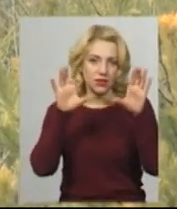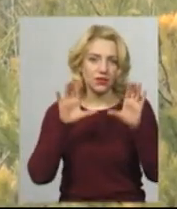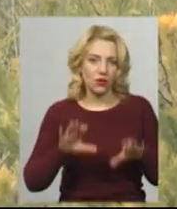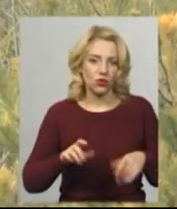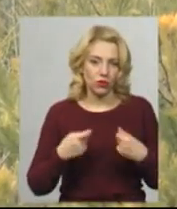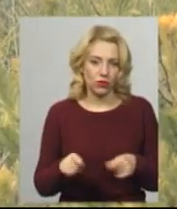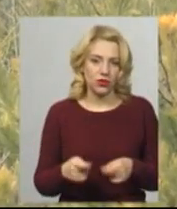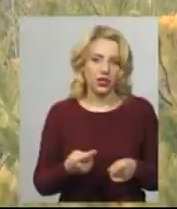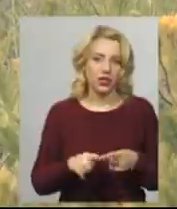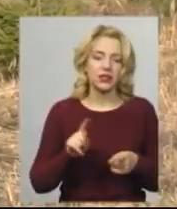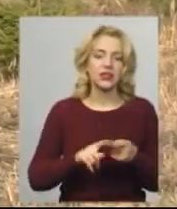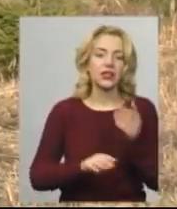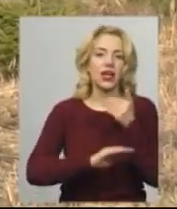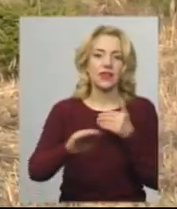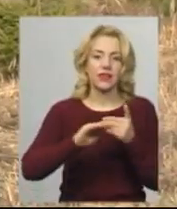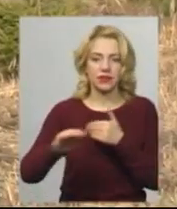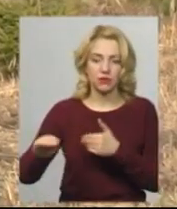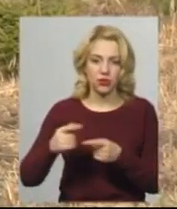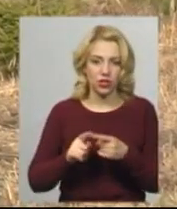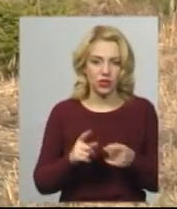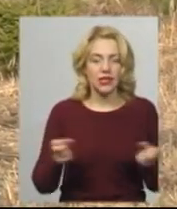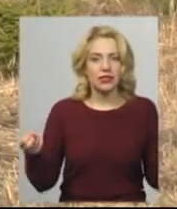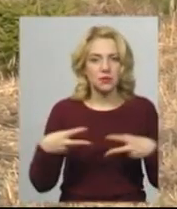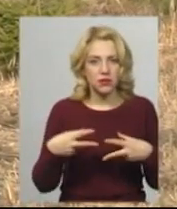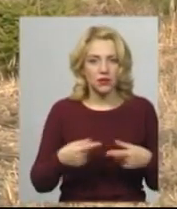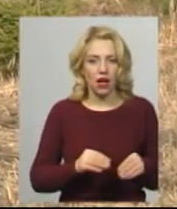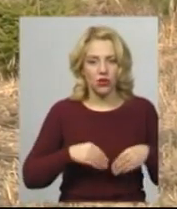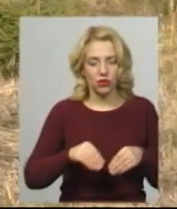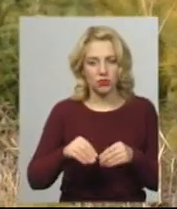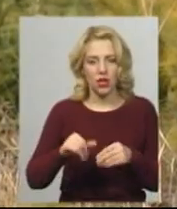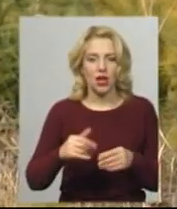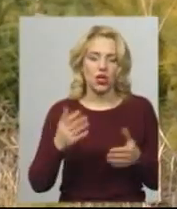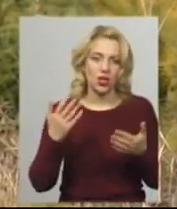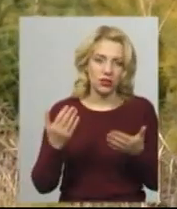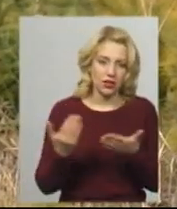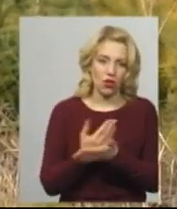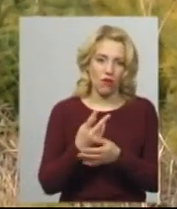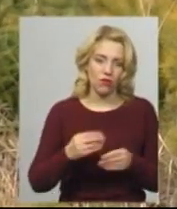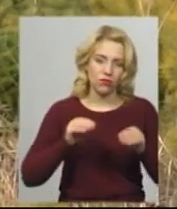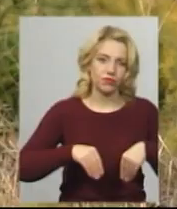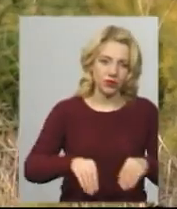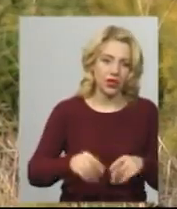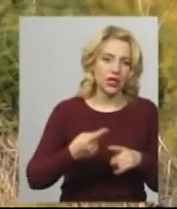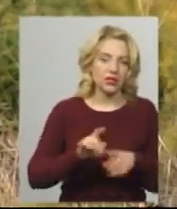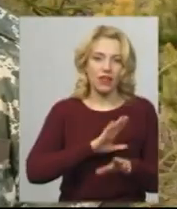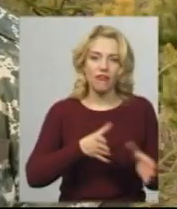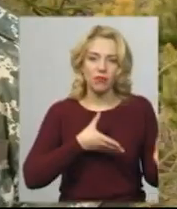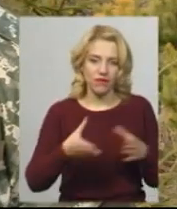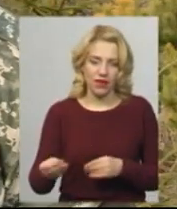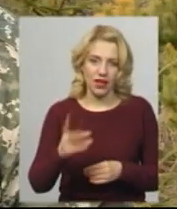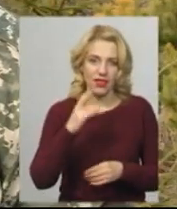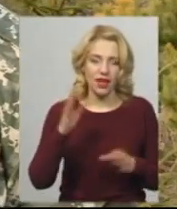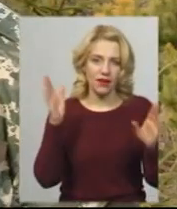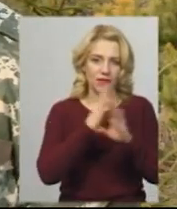Ялинки вирощують на спеціальних плантаціях, де їх періодично вирубують та знову насаджують новими деревами, каже Сергій Гришак. Це не впливає на екосистему. Це